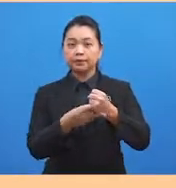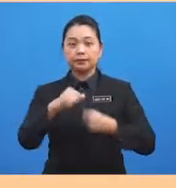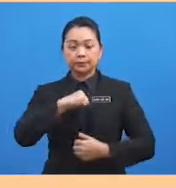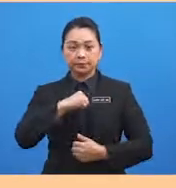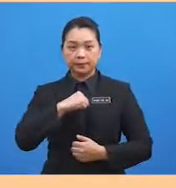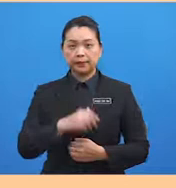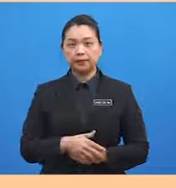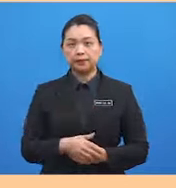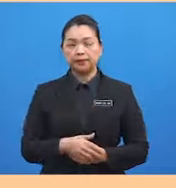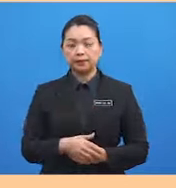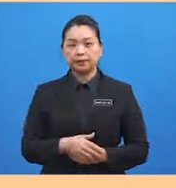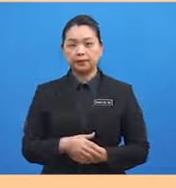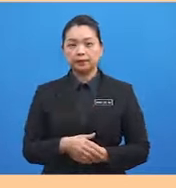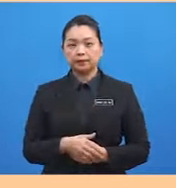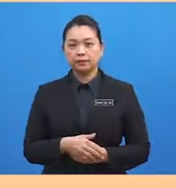simpanan peribadi,